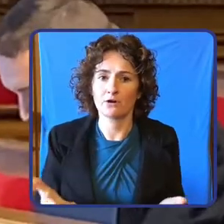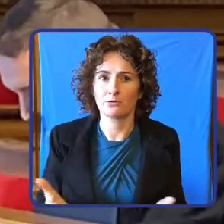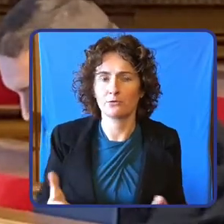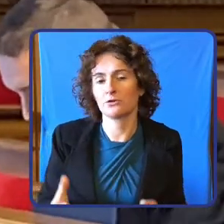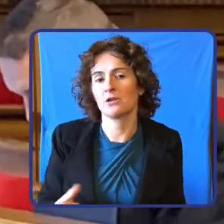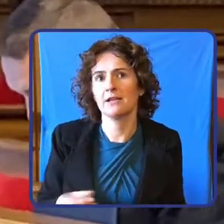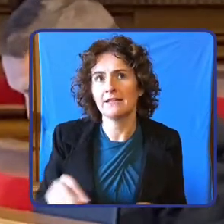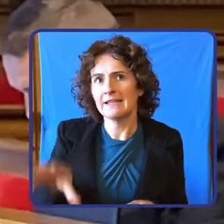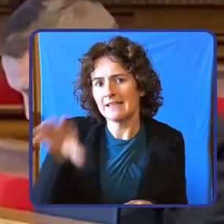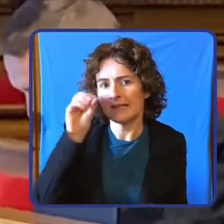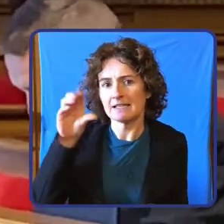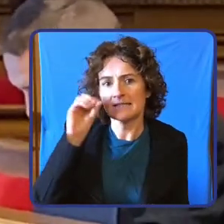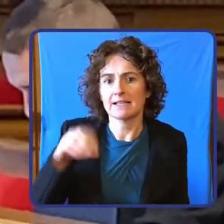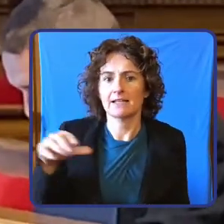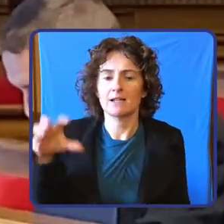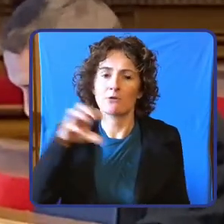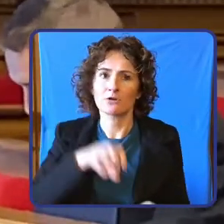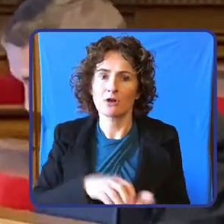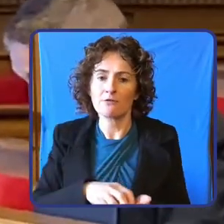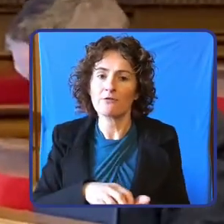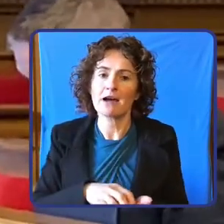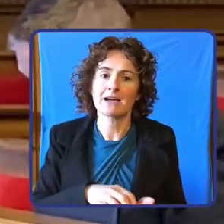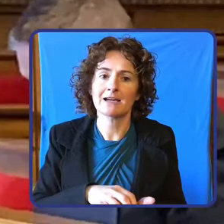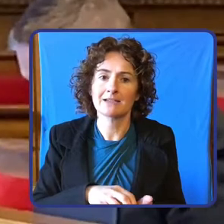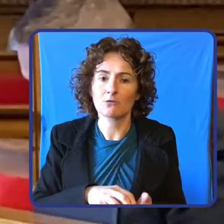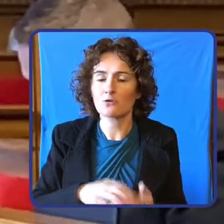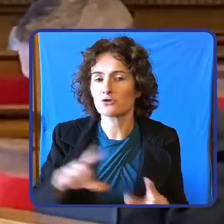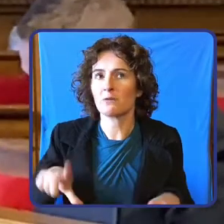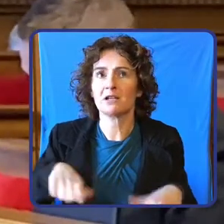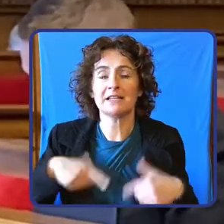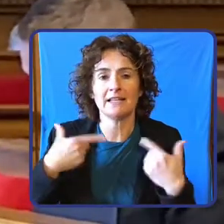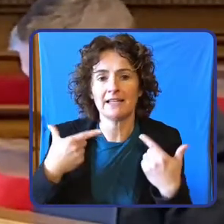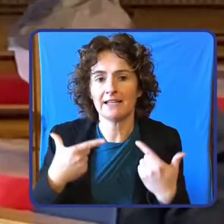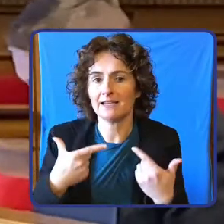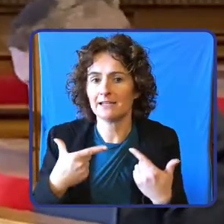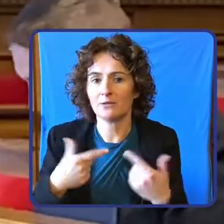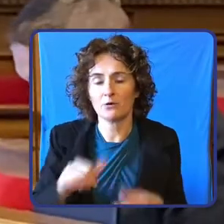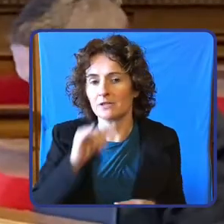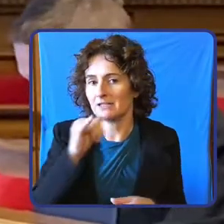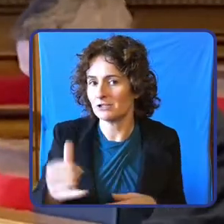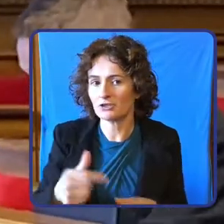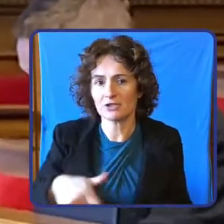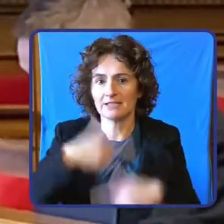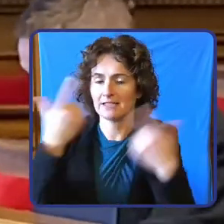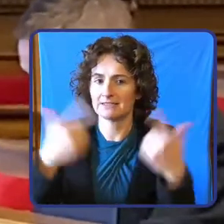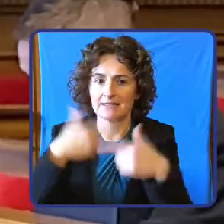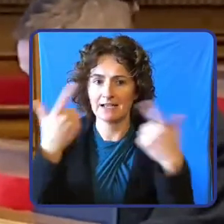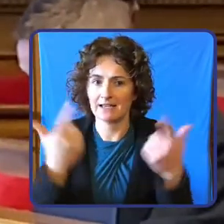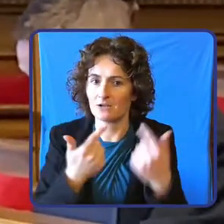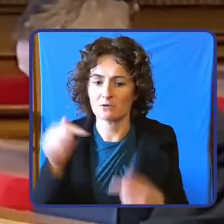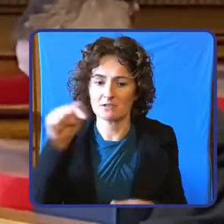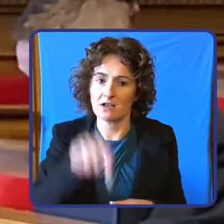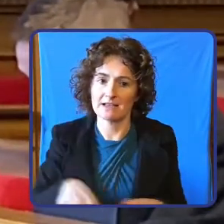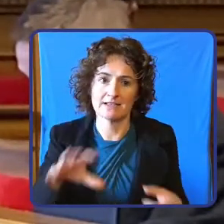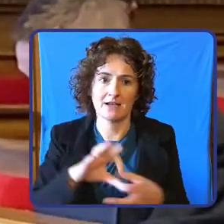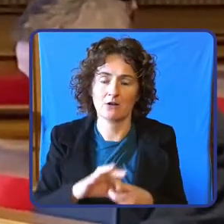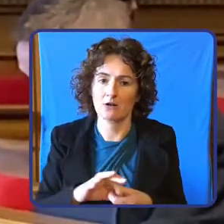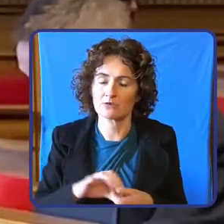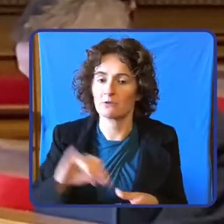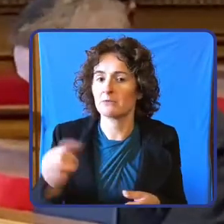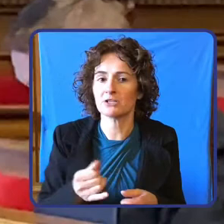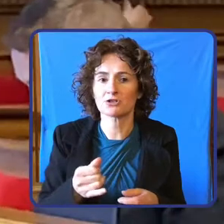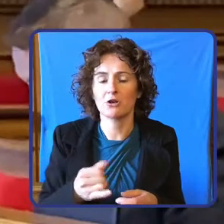város ban élő érintettek nem tájékozódtak, vagy nem lettek tájékoztatva ezzel kapcsolatosan. Megjelentetnek egy